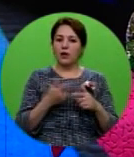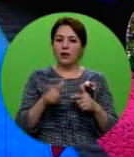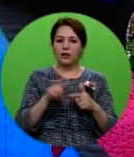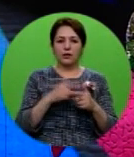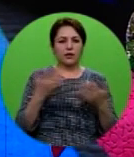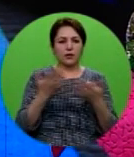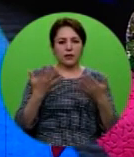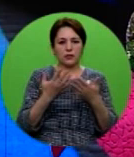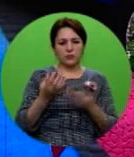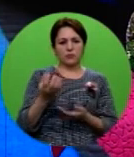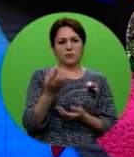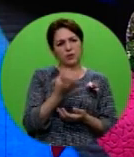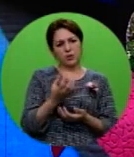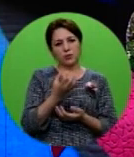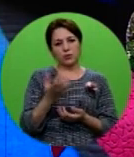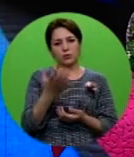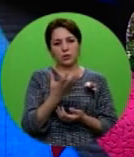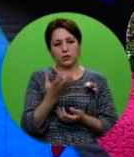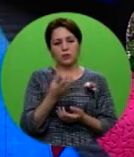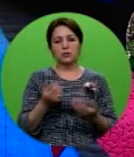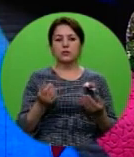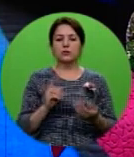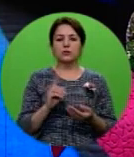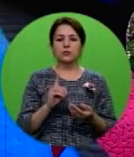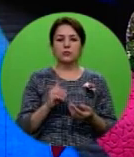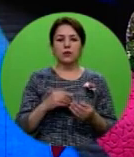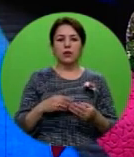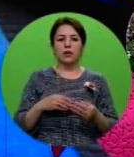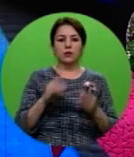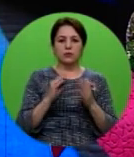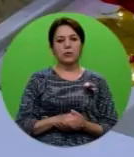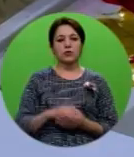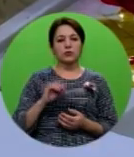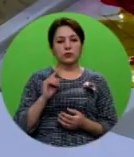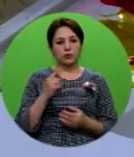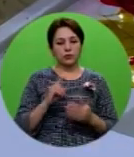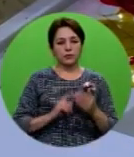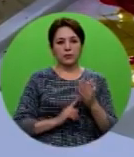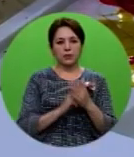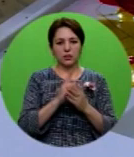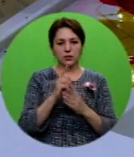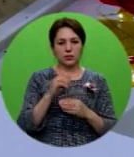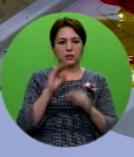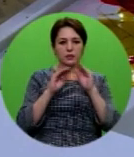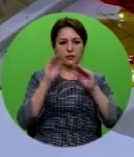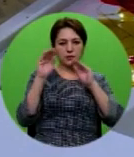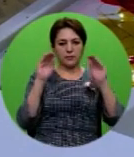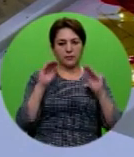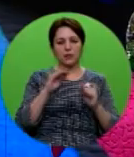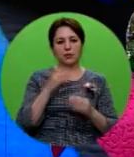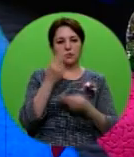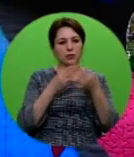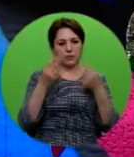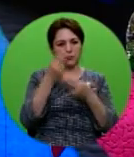которая есть у вас рядышком в наличии, так как мы проводим урок в домашних условиях. Чтобы приступить к созданию орнамента